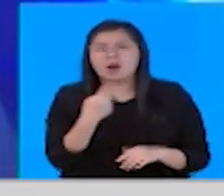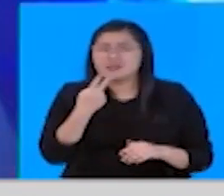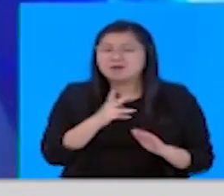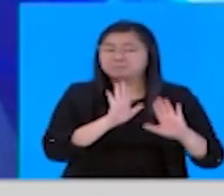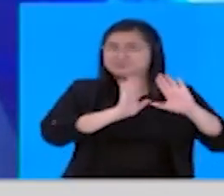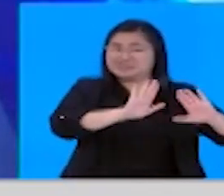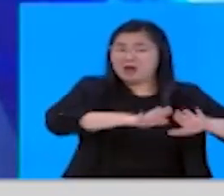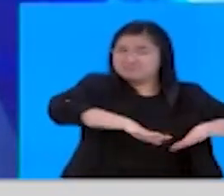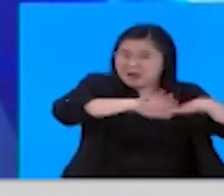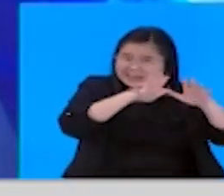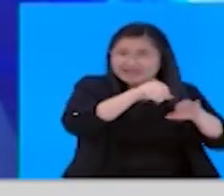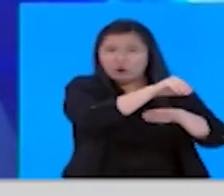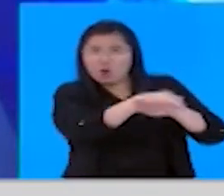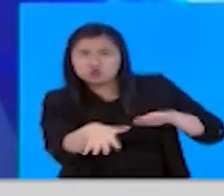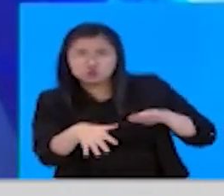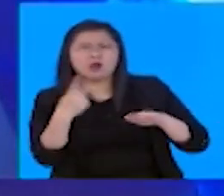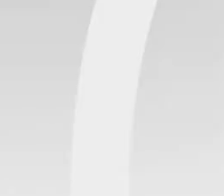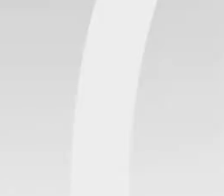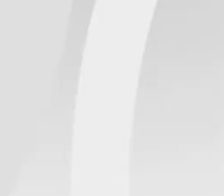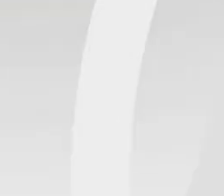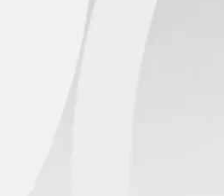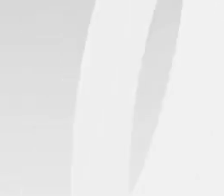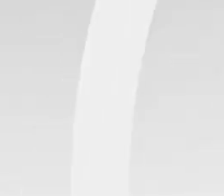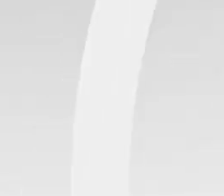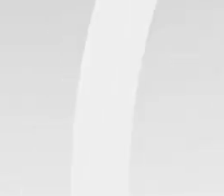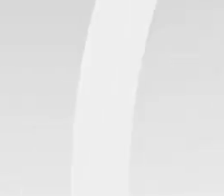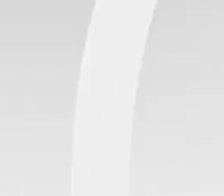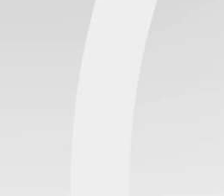Taufik dari Greenpeace Indonesia sudah bergabung bersama kami